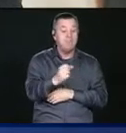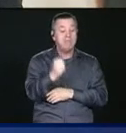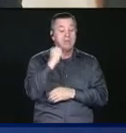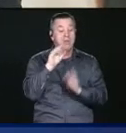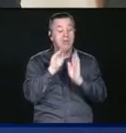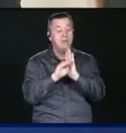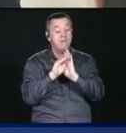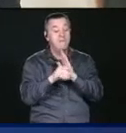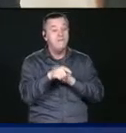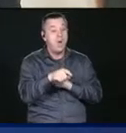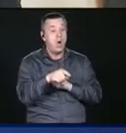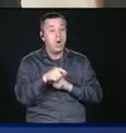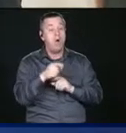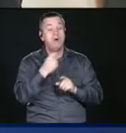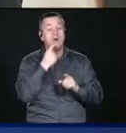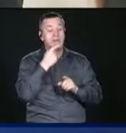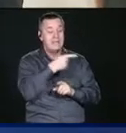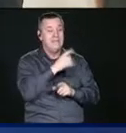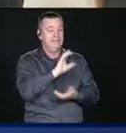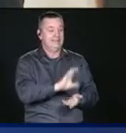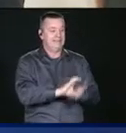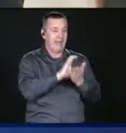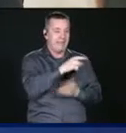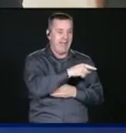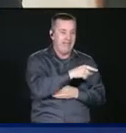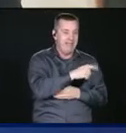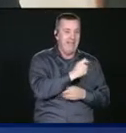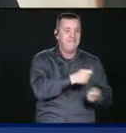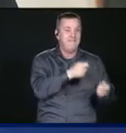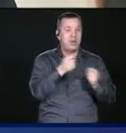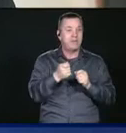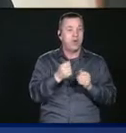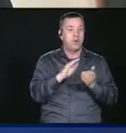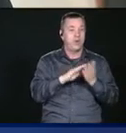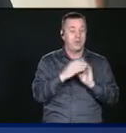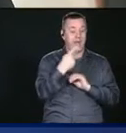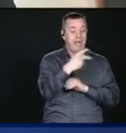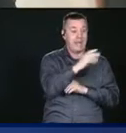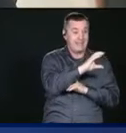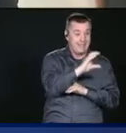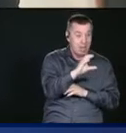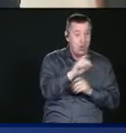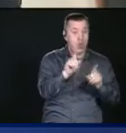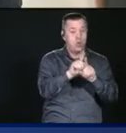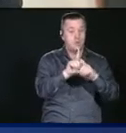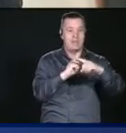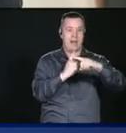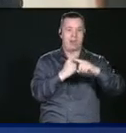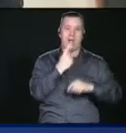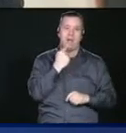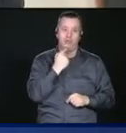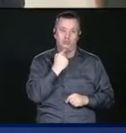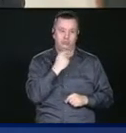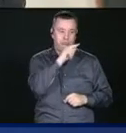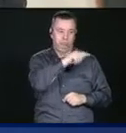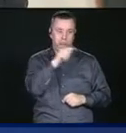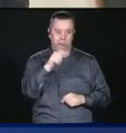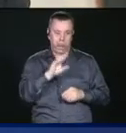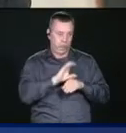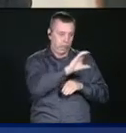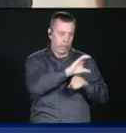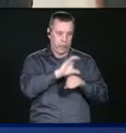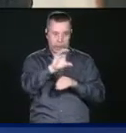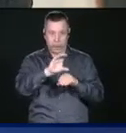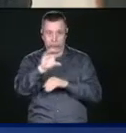sera distribuée par l'entremise de Centraide, Fondation communautaire du Canada et la Croix-Rouge. Les